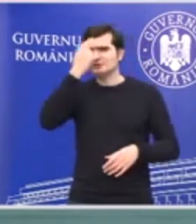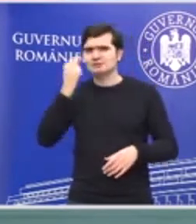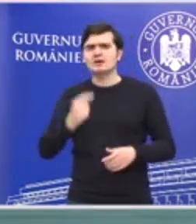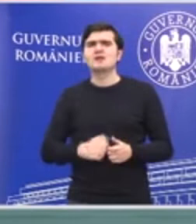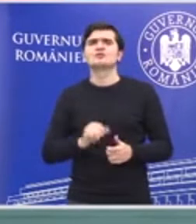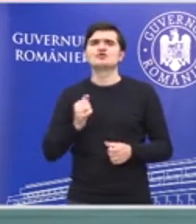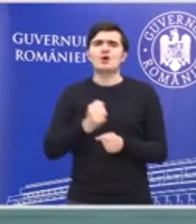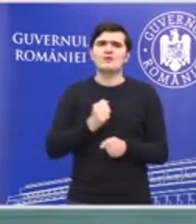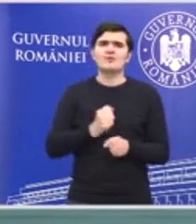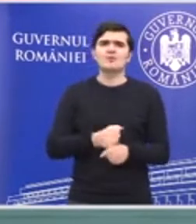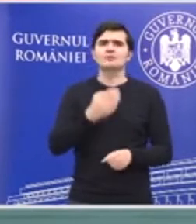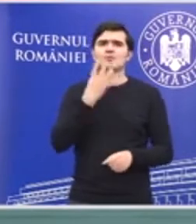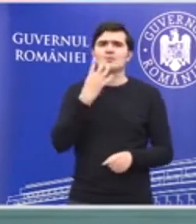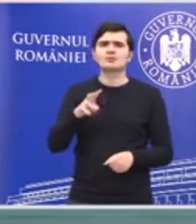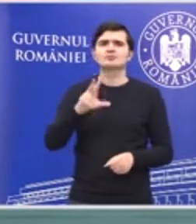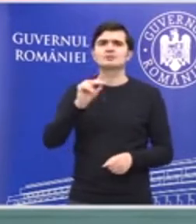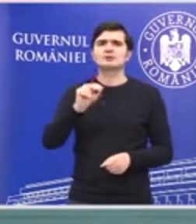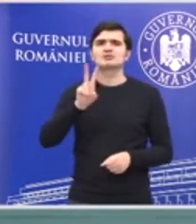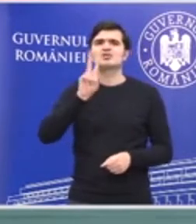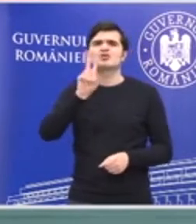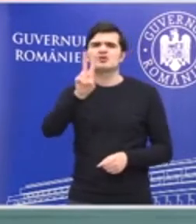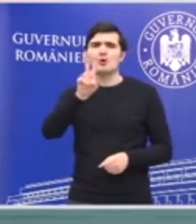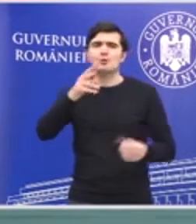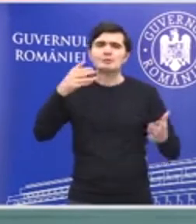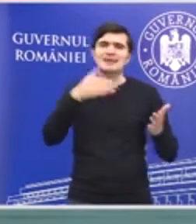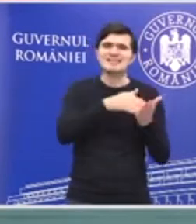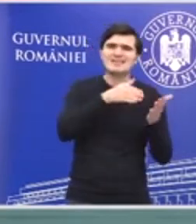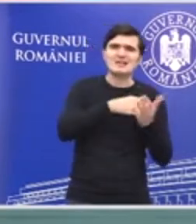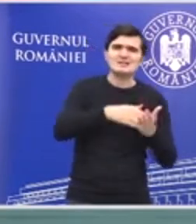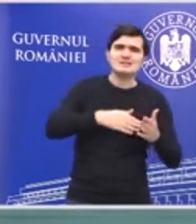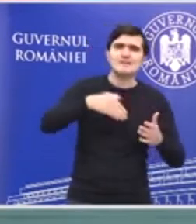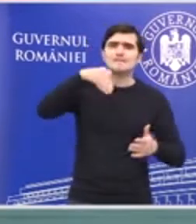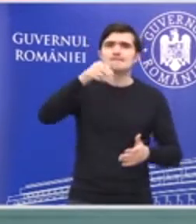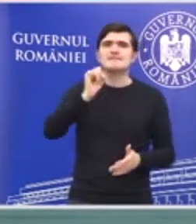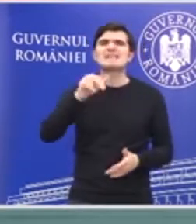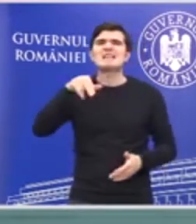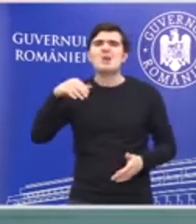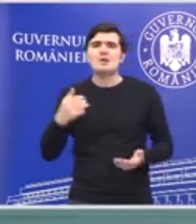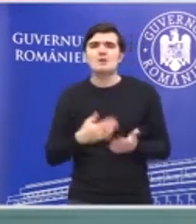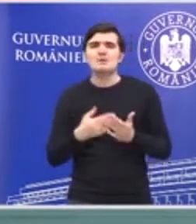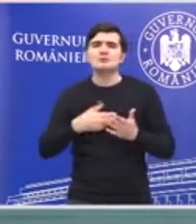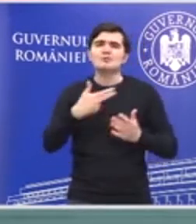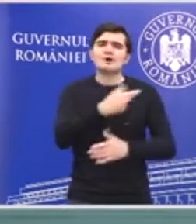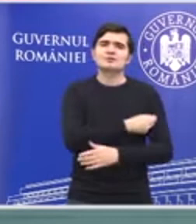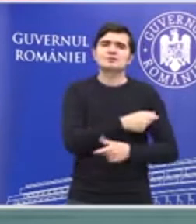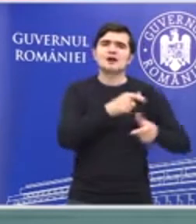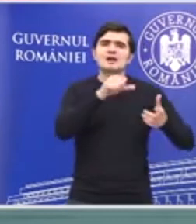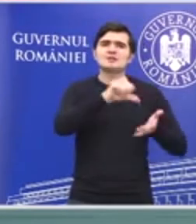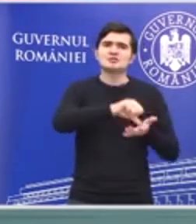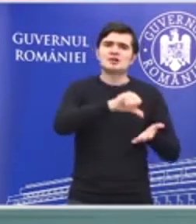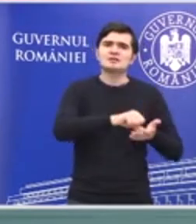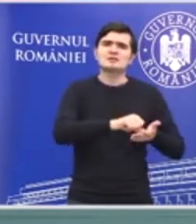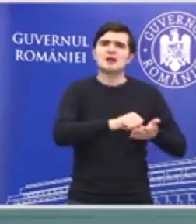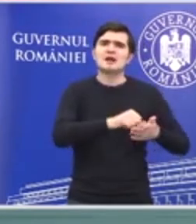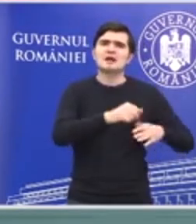S-au efectuat 432 de misiuni în teritoriu pentru vaccinare în centre rezidențiale, persoane imobilizate la domiciliu, centre de